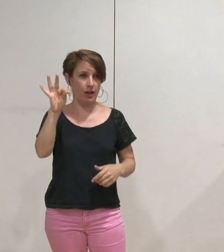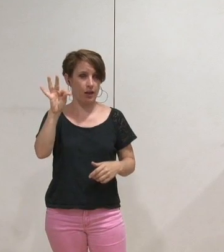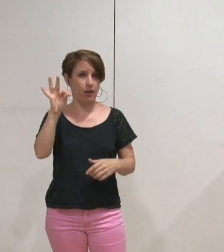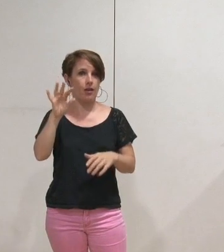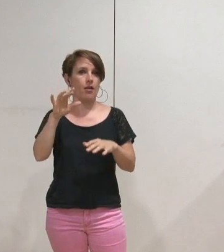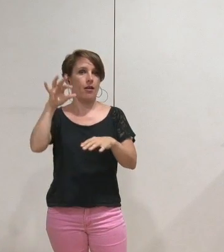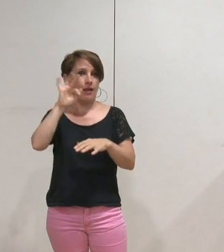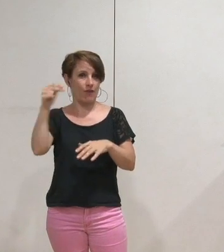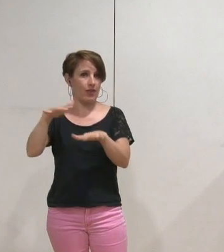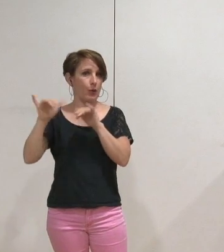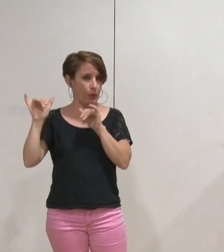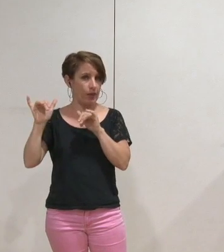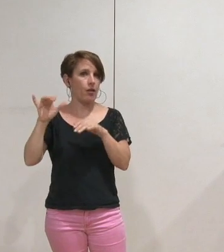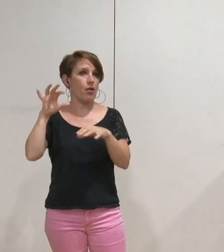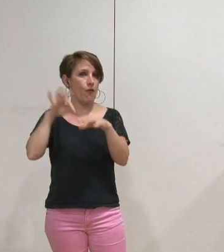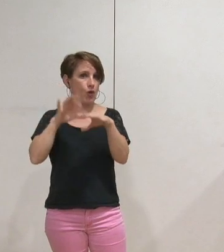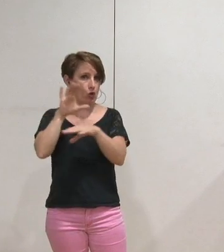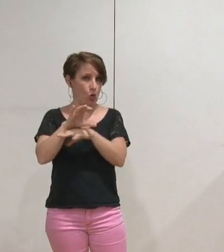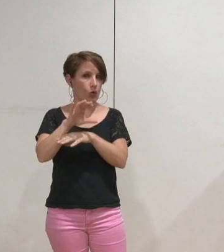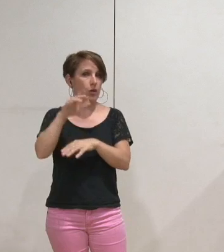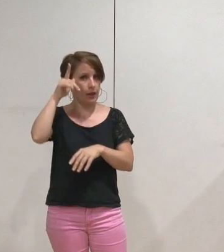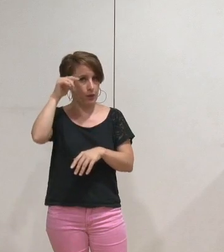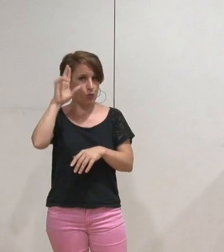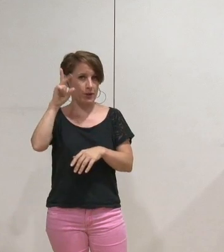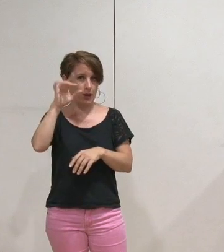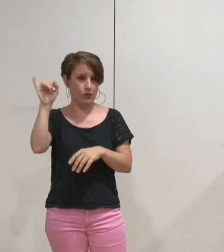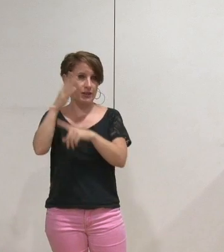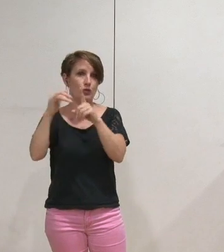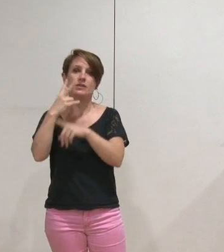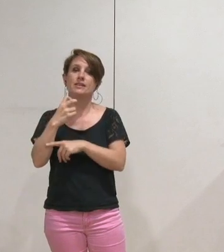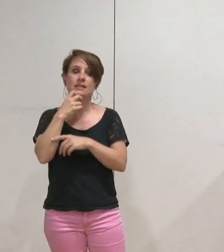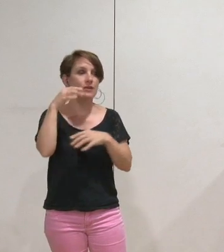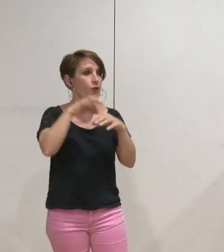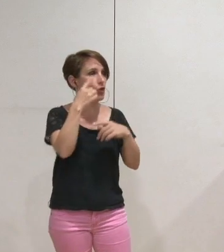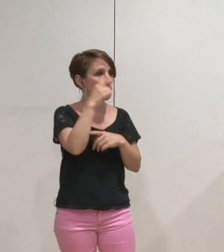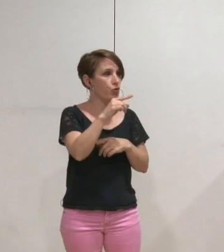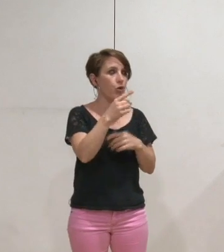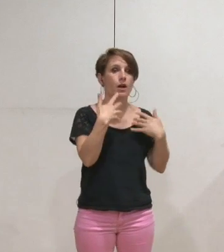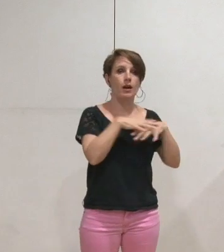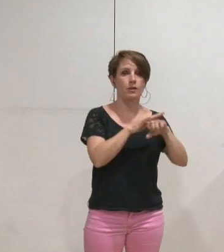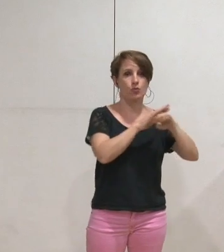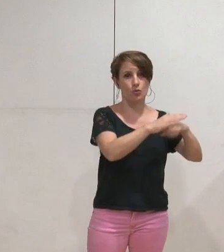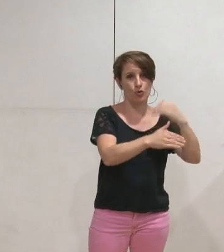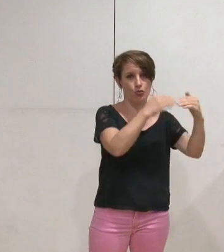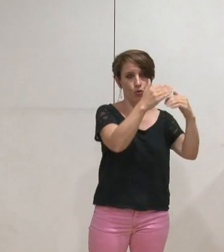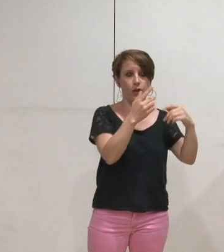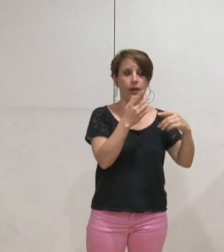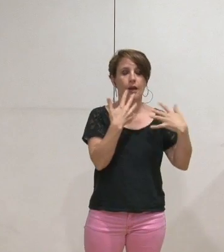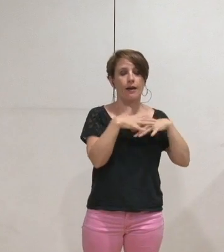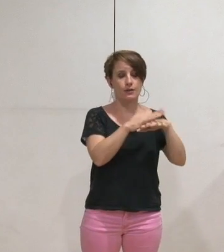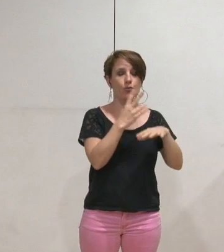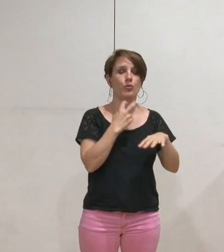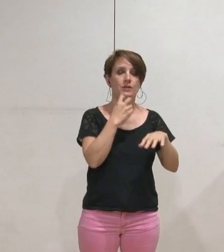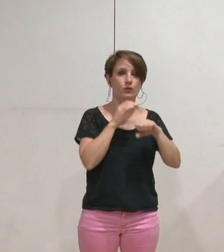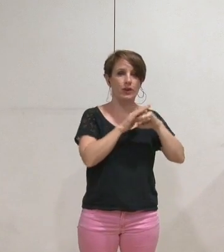Front National qui vote contre républicain udi société civile qui vote pour rassemblement de gauche et de progrès rassemblement